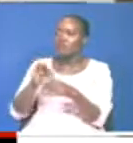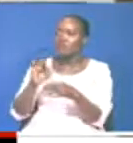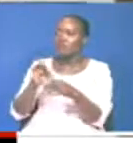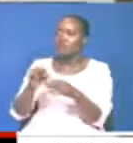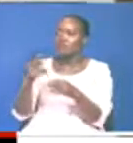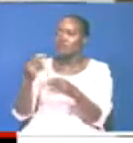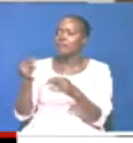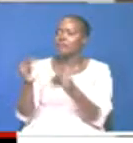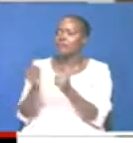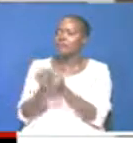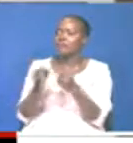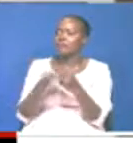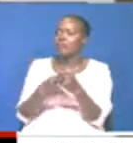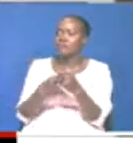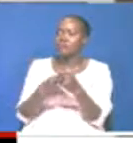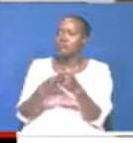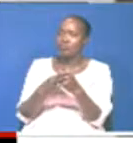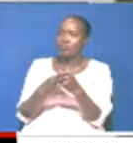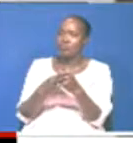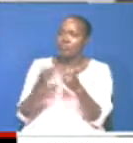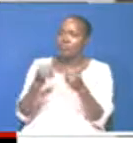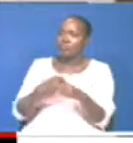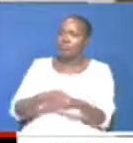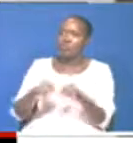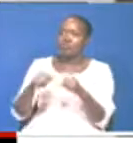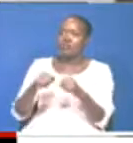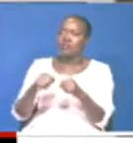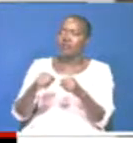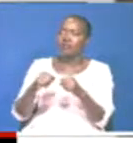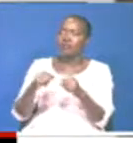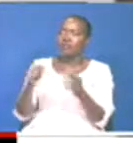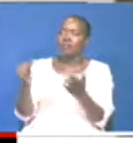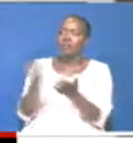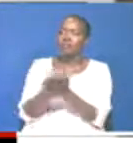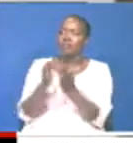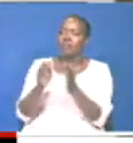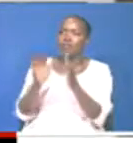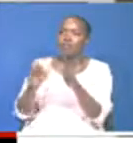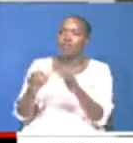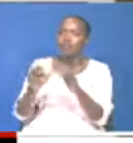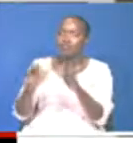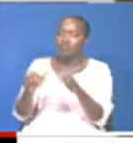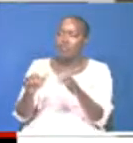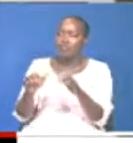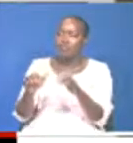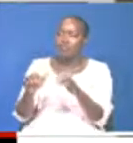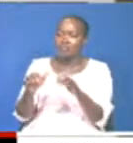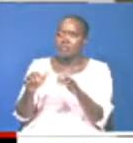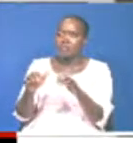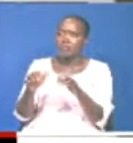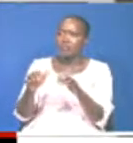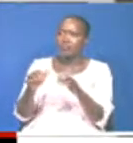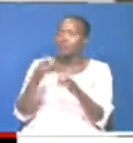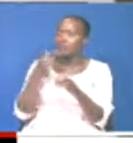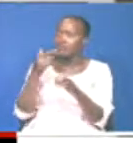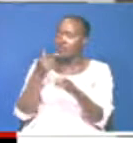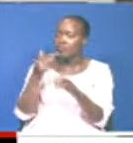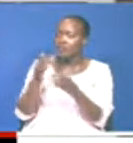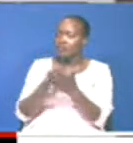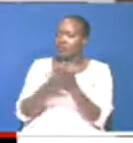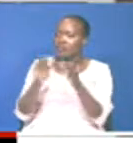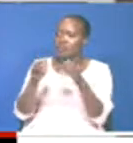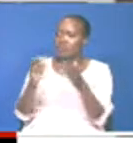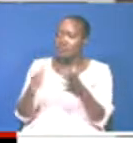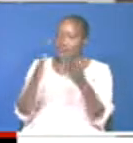2018. Mwenyekiti wa chama cha waajiri wa sekta ya kilimo AEA Wilson Odoyo alisema baadhi wa wakulima